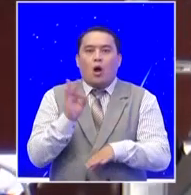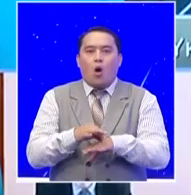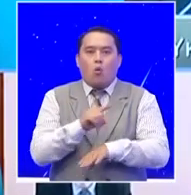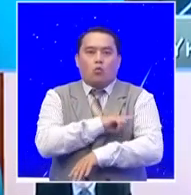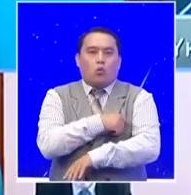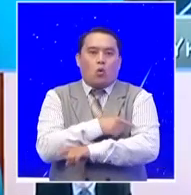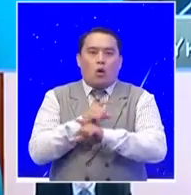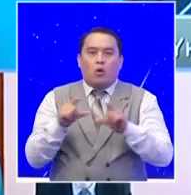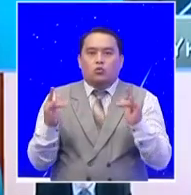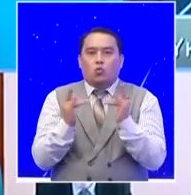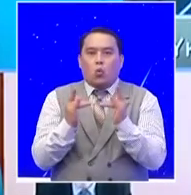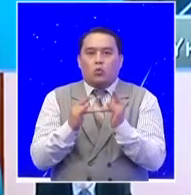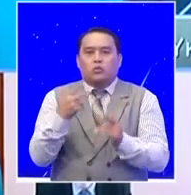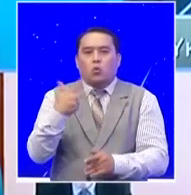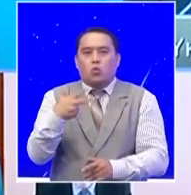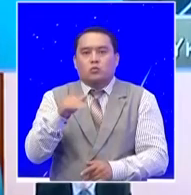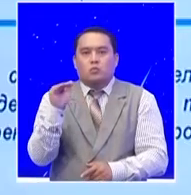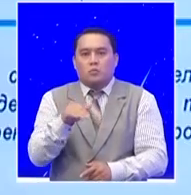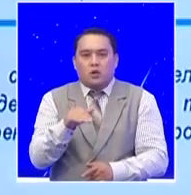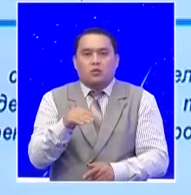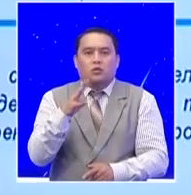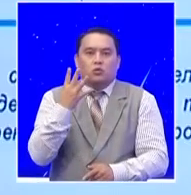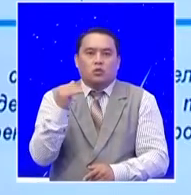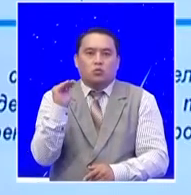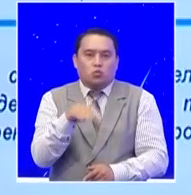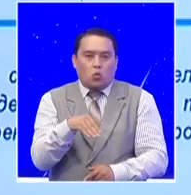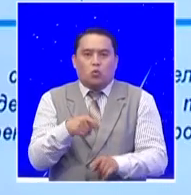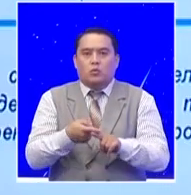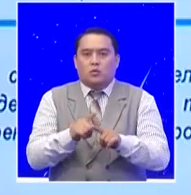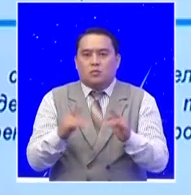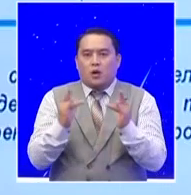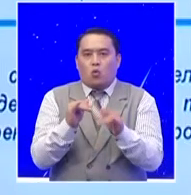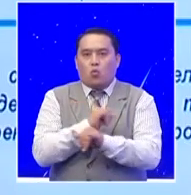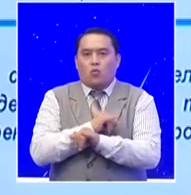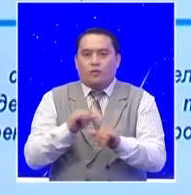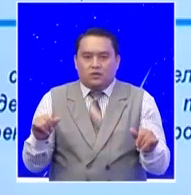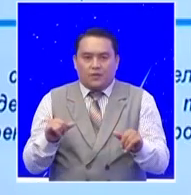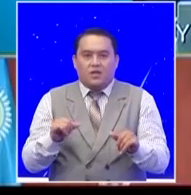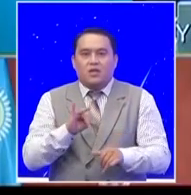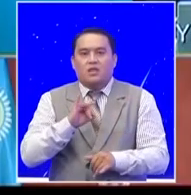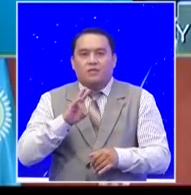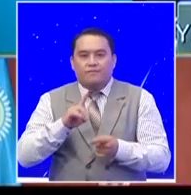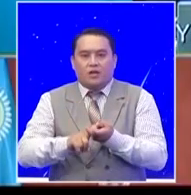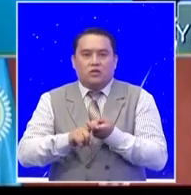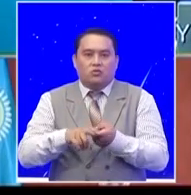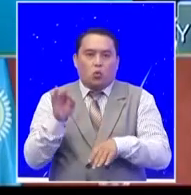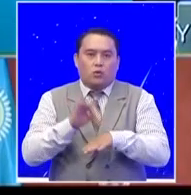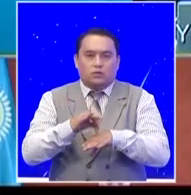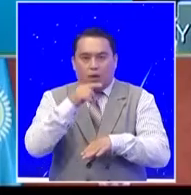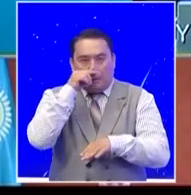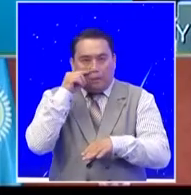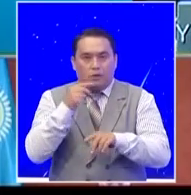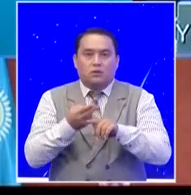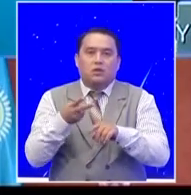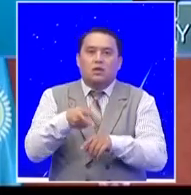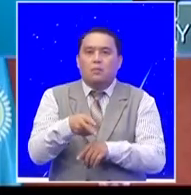ауруханалардағы жалпы төсек орын қоры 30-да 4 мыңнан 49-да 7 мыңға жетті. Инфекциялық және провизорлық стационарлар